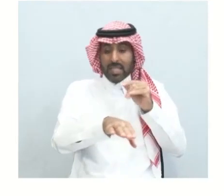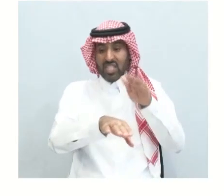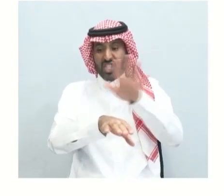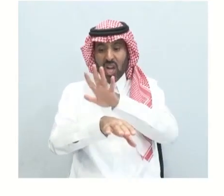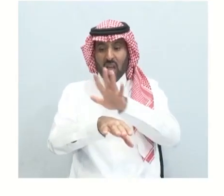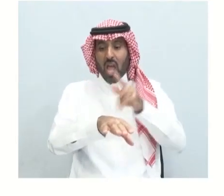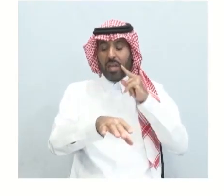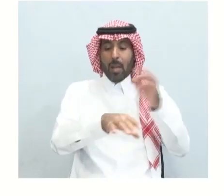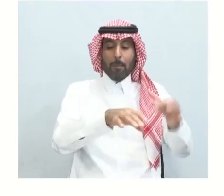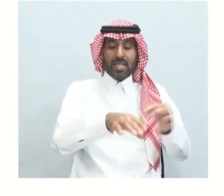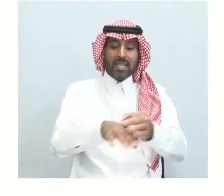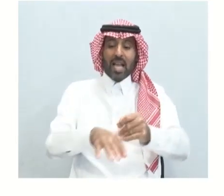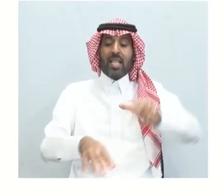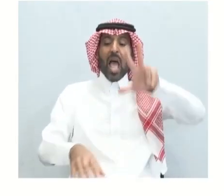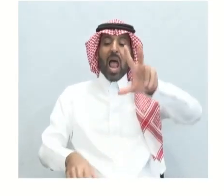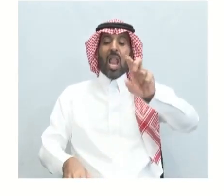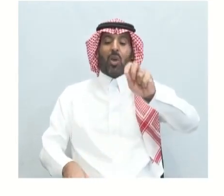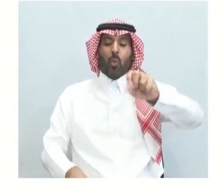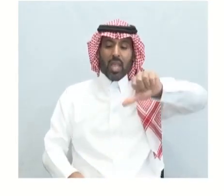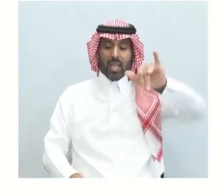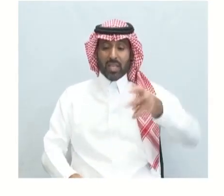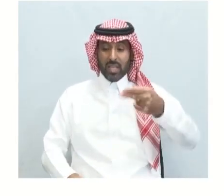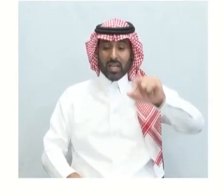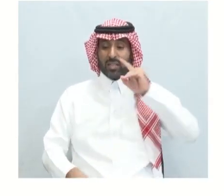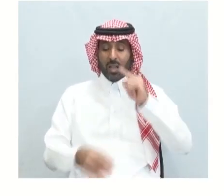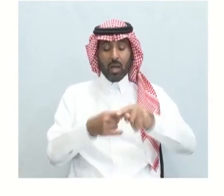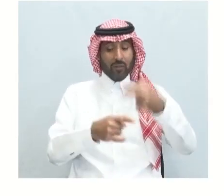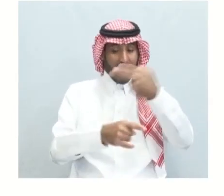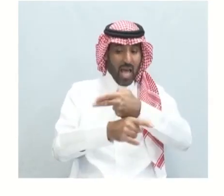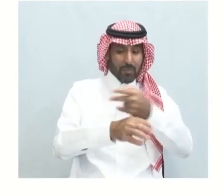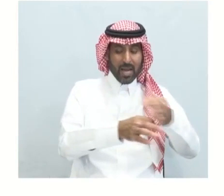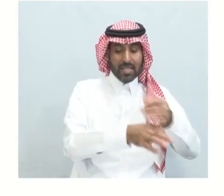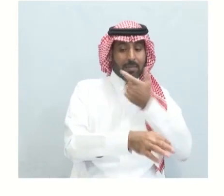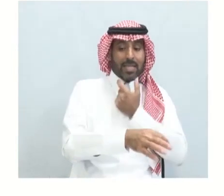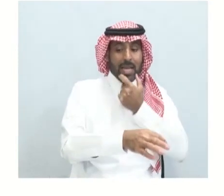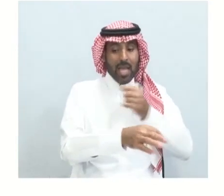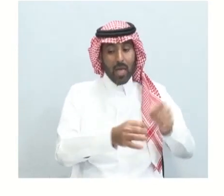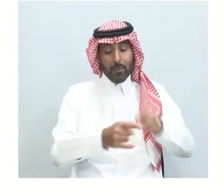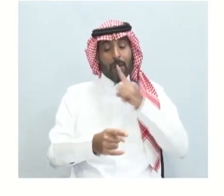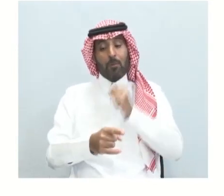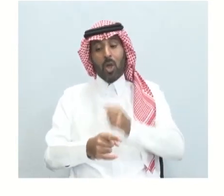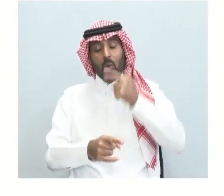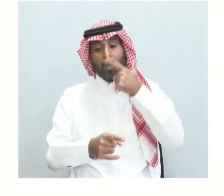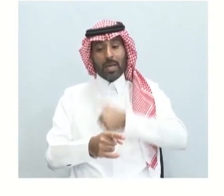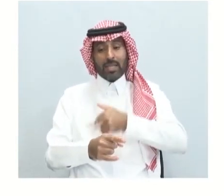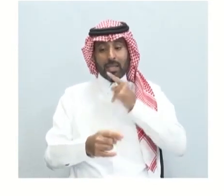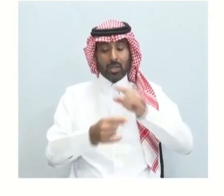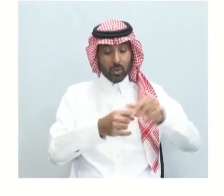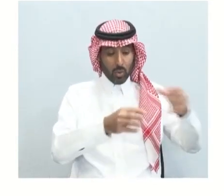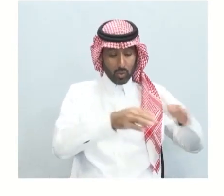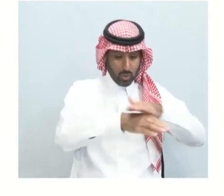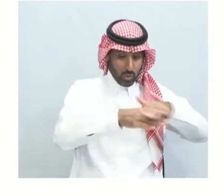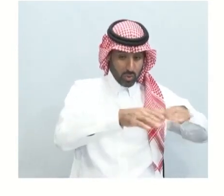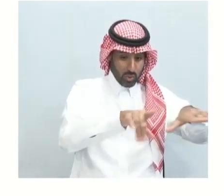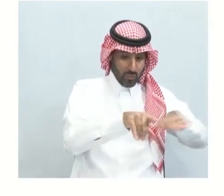عند مدينه القويعيه التي تقع الى الغرب من العاصمه الرياض بحوالي 180 ك حيث تظهر صخور الرف